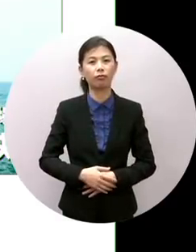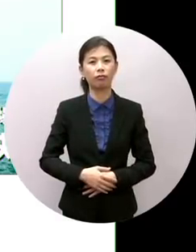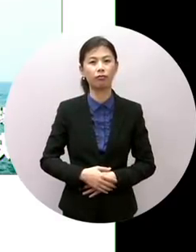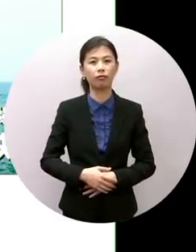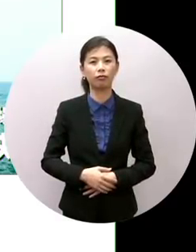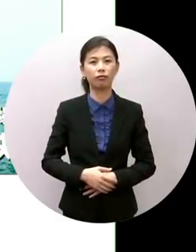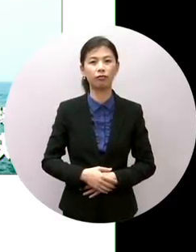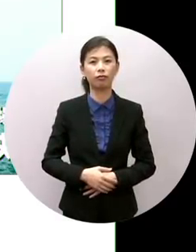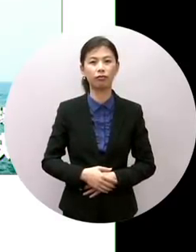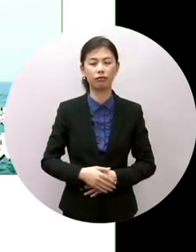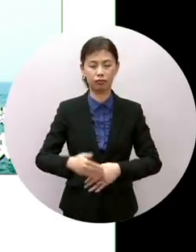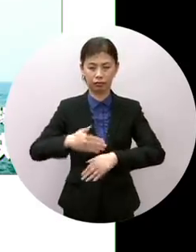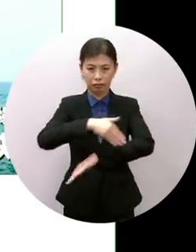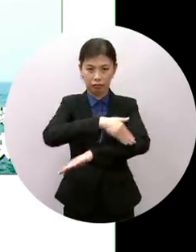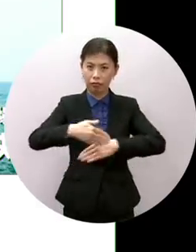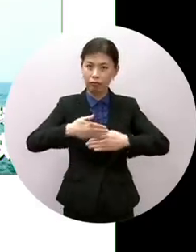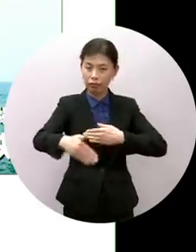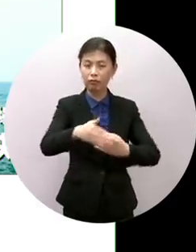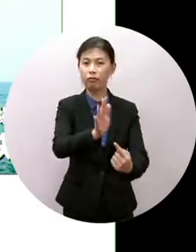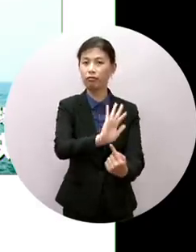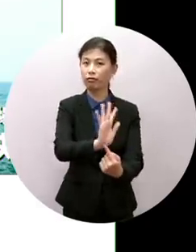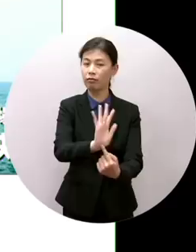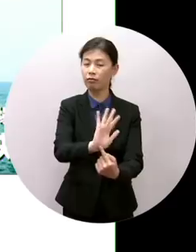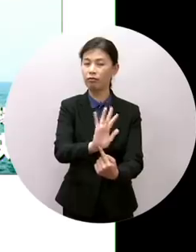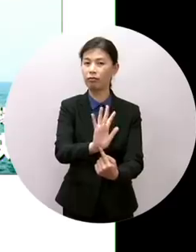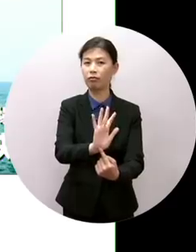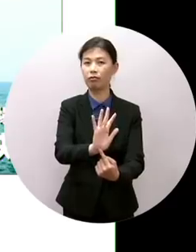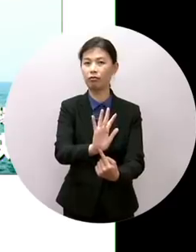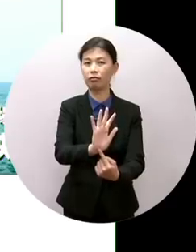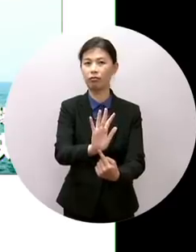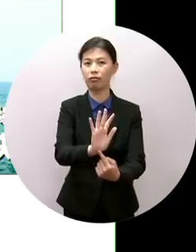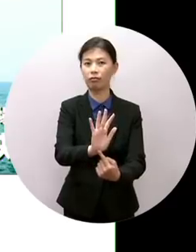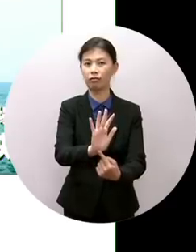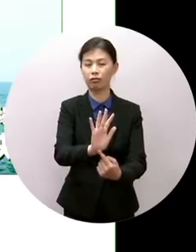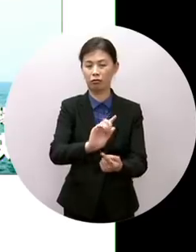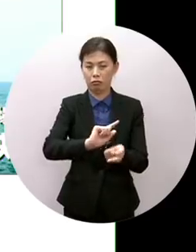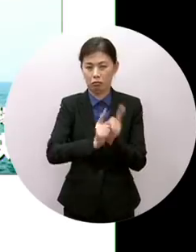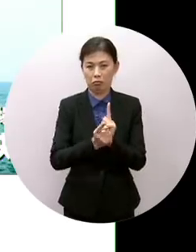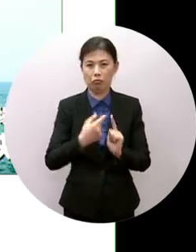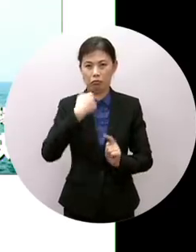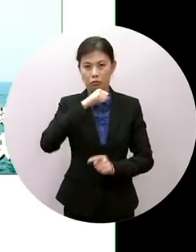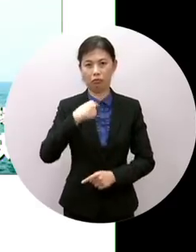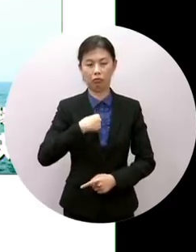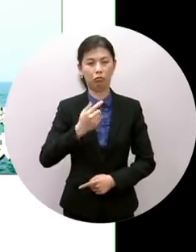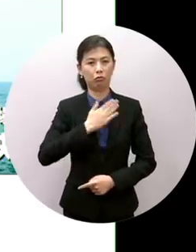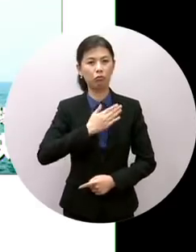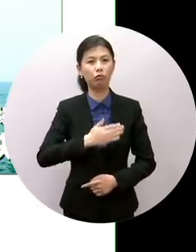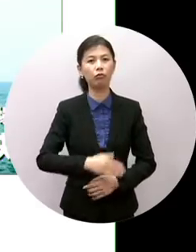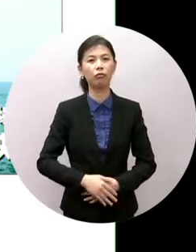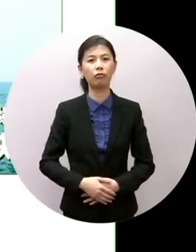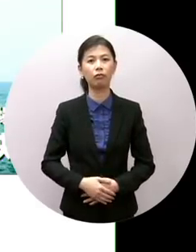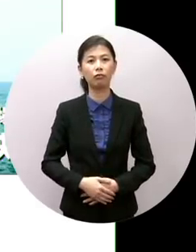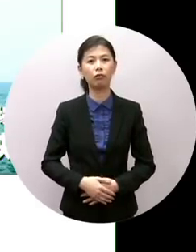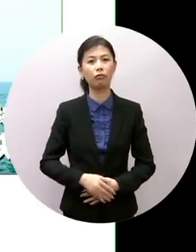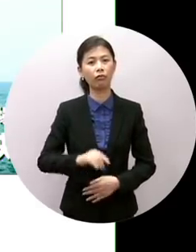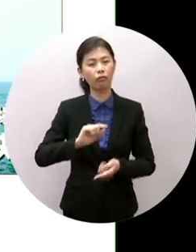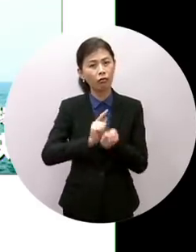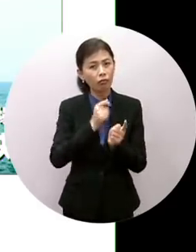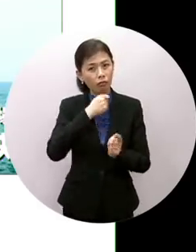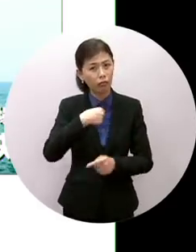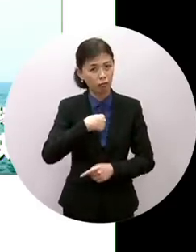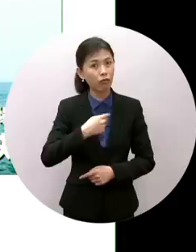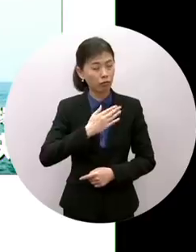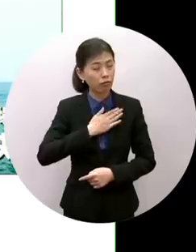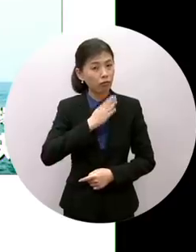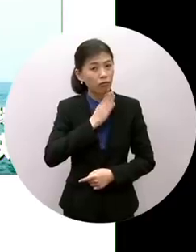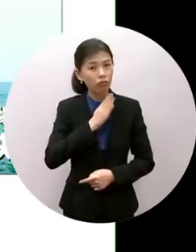个离岸风力能够国产化了，院长。就是要让它国产化，我